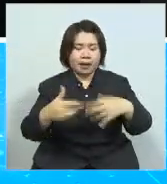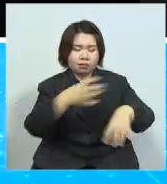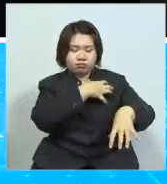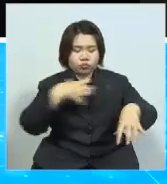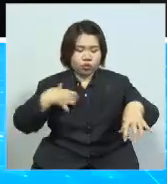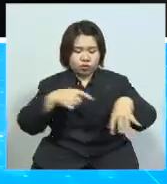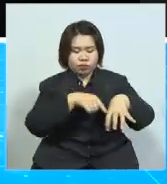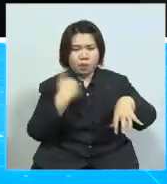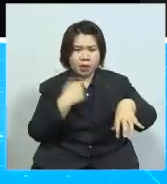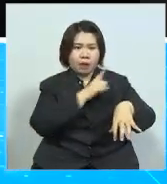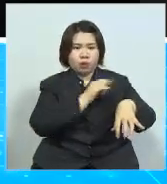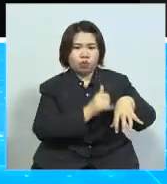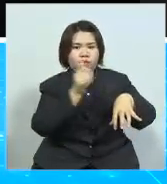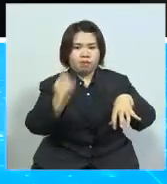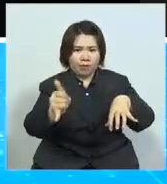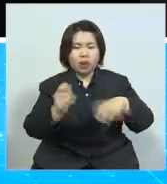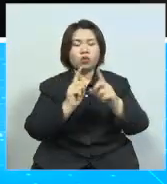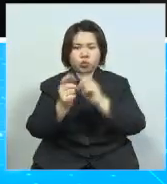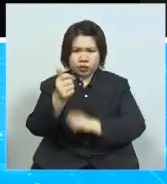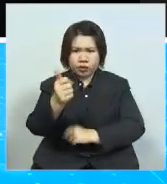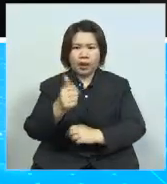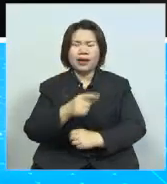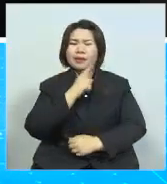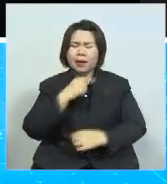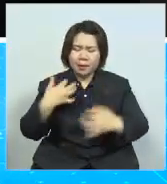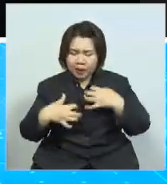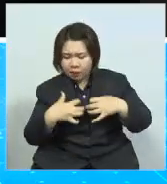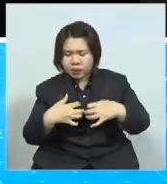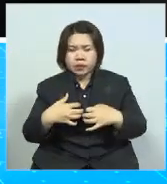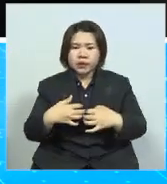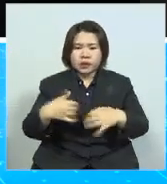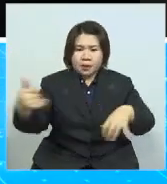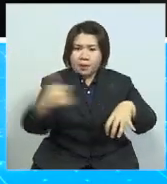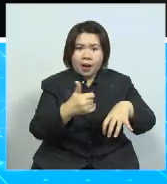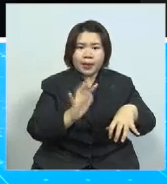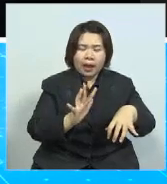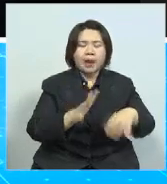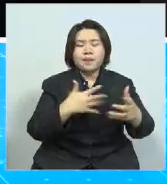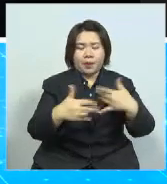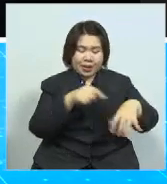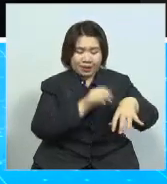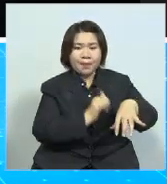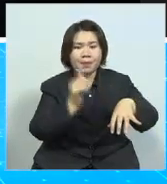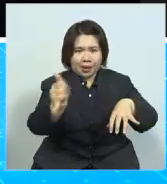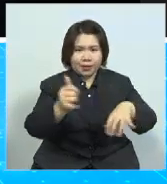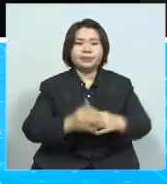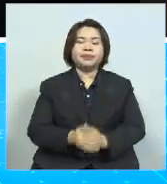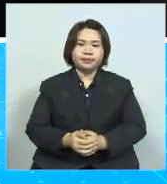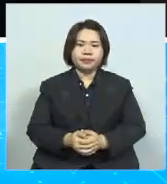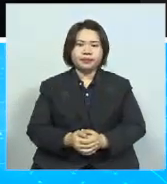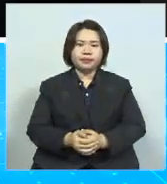ที่ความเดือดร้อนหรือทุกข์ร้อนนั้นไม่สามารถทำให้เดินทางได้นะอย่างกรณีอย่างเนี้ยน